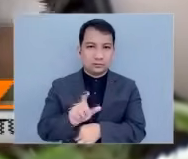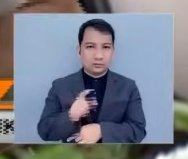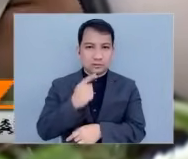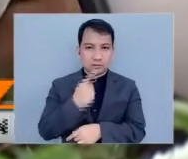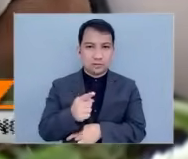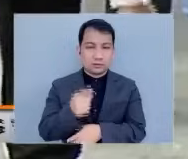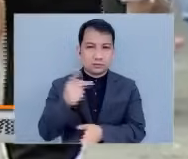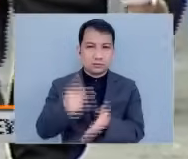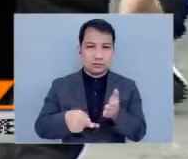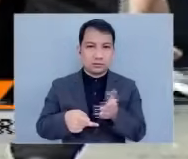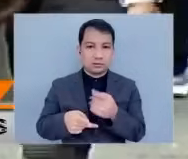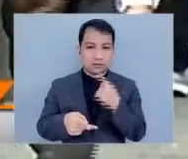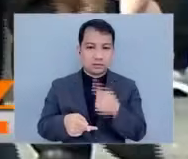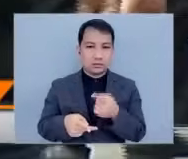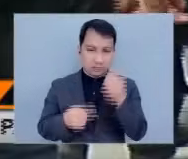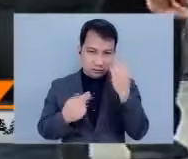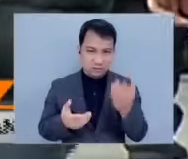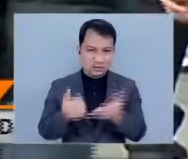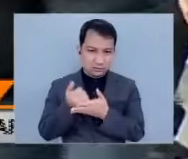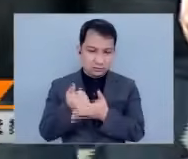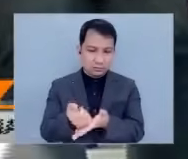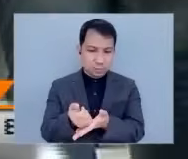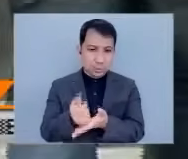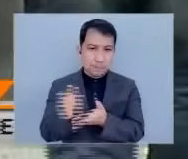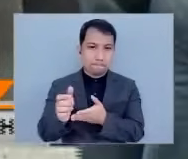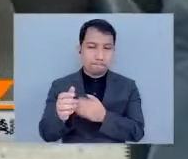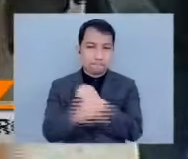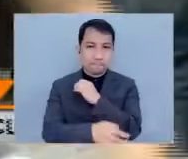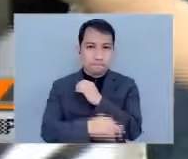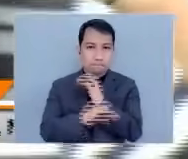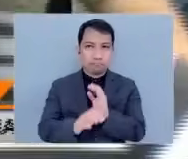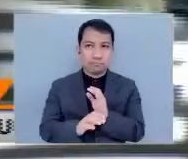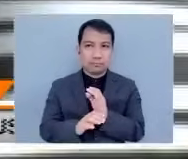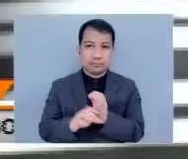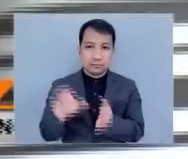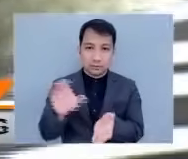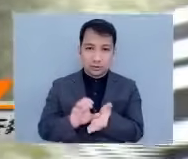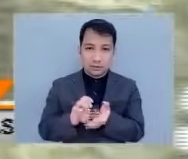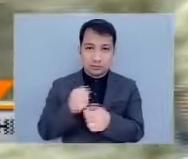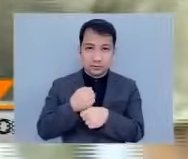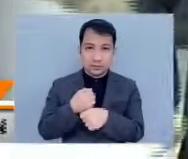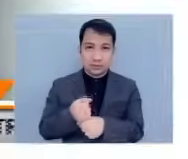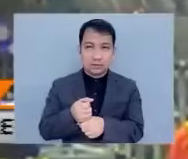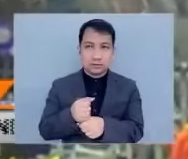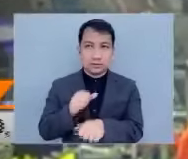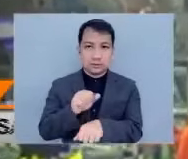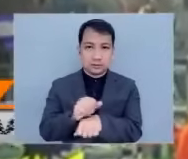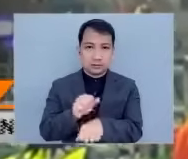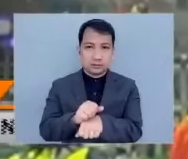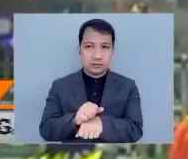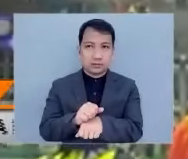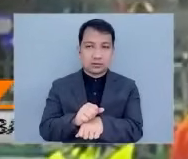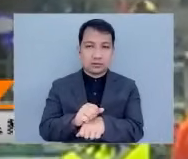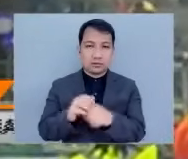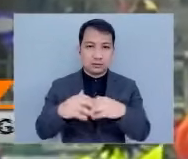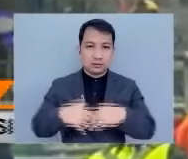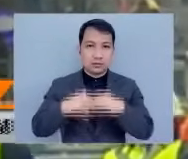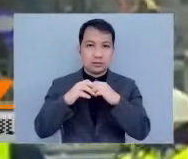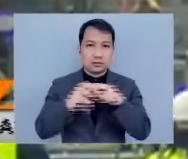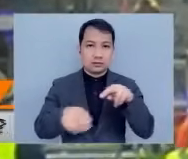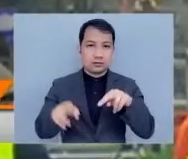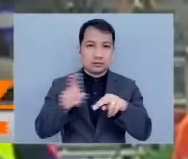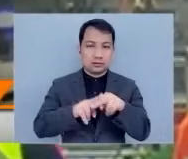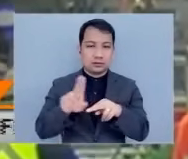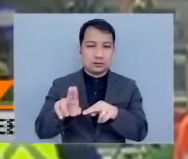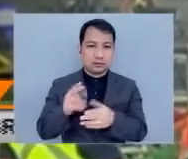bilihin. Makakatulong din ang mga dayuhang mamumuhunan sa paglikha ng trabaho na siya namang magpapataas sa sahod at purchasing